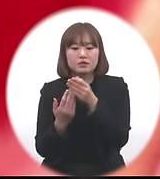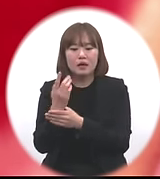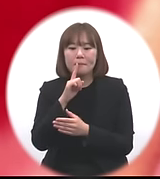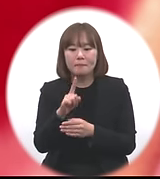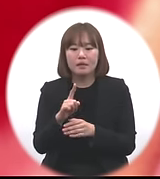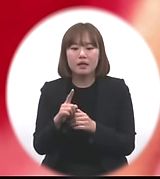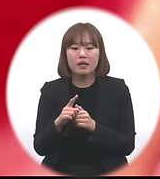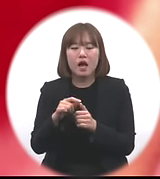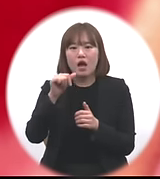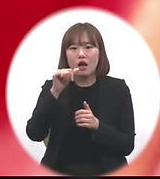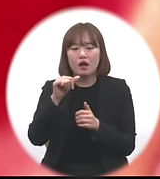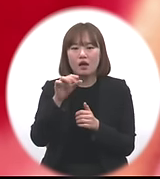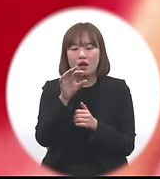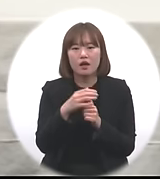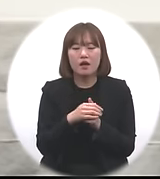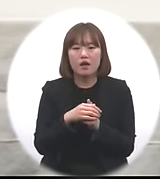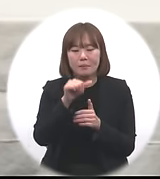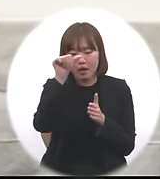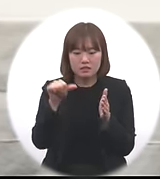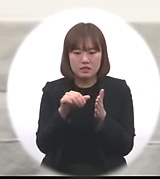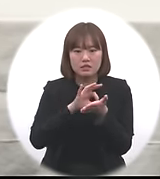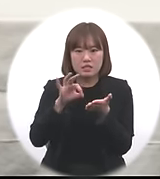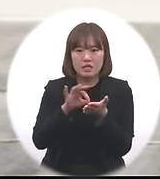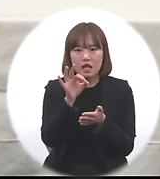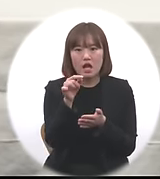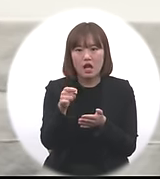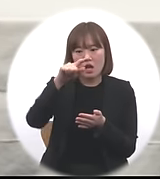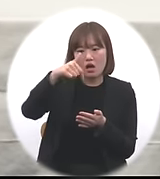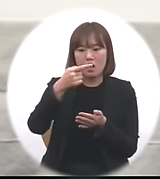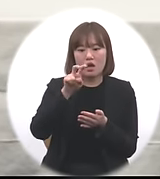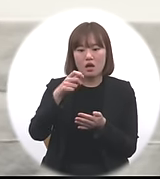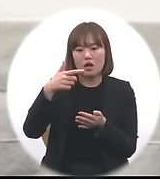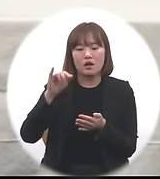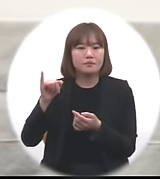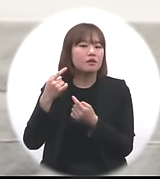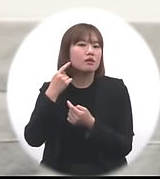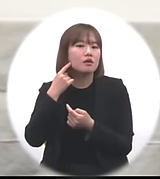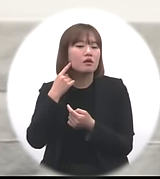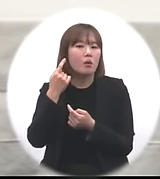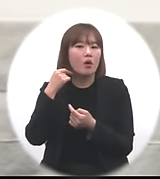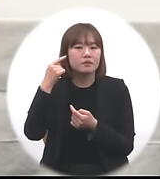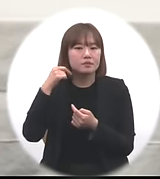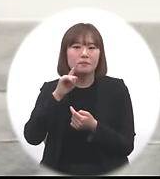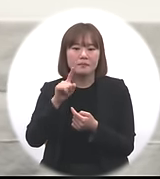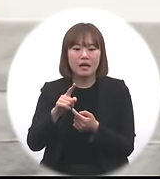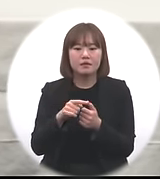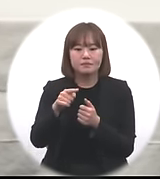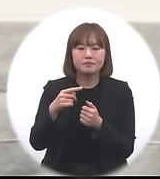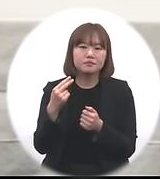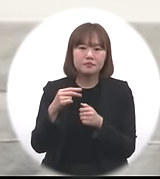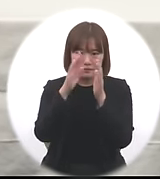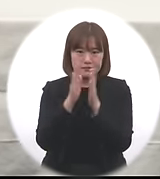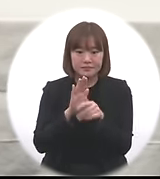그냥 이가 나오는 겁니다. 저게 첫 번째 연구치 어금니예요. 평생 쓰는 겁니다. 우리 앞니 빠진다. 이거